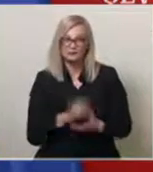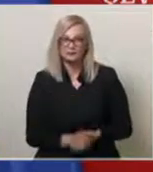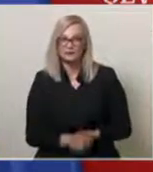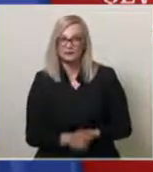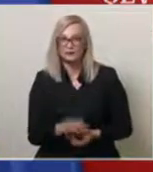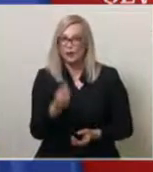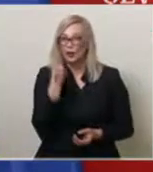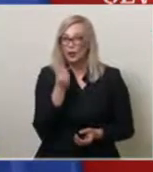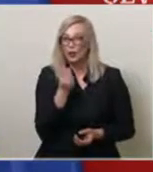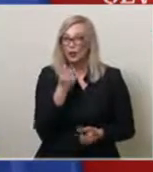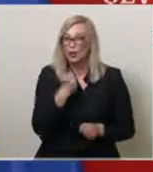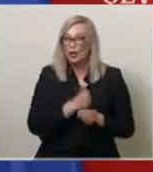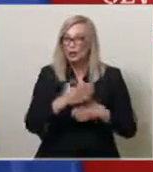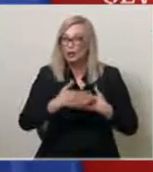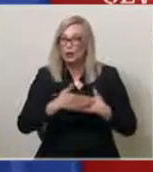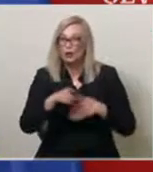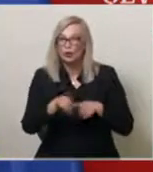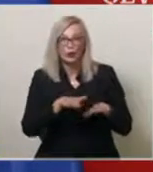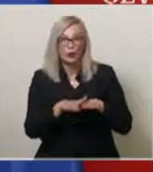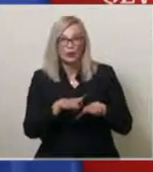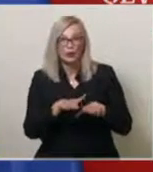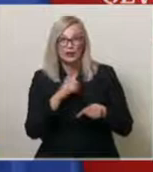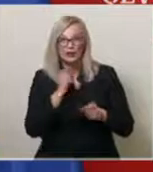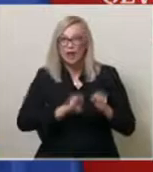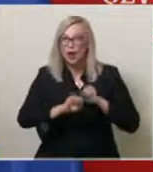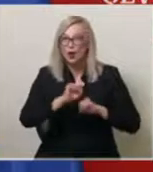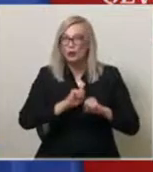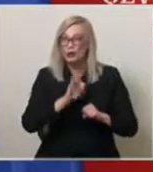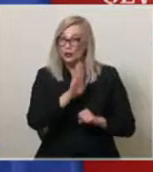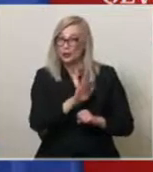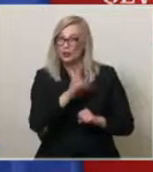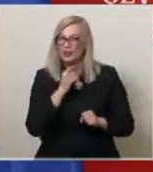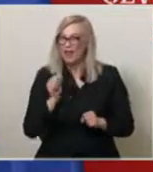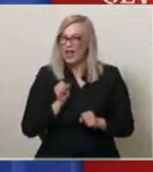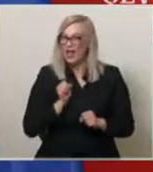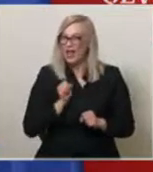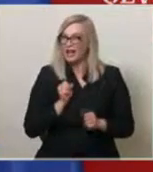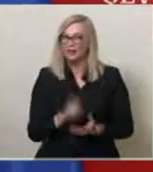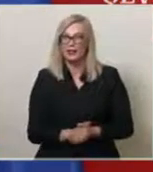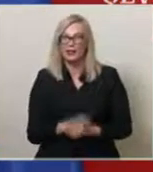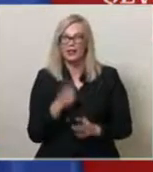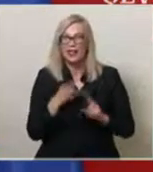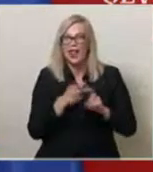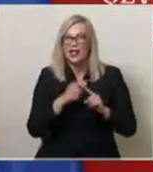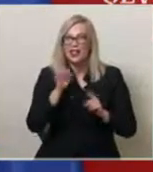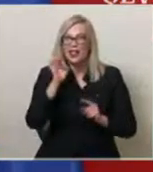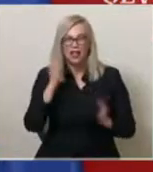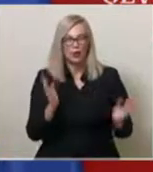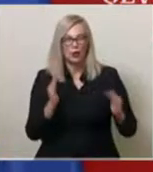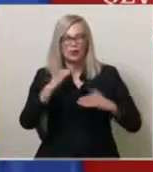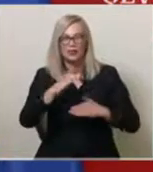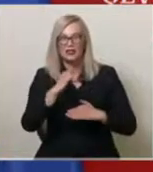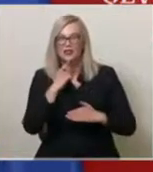воспоставивме добра соработка со Министерството за одбрана и со вашата армија за НАТО стандардите и